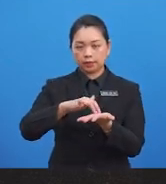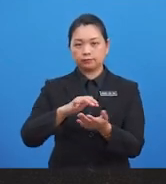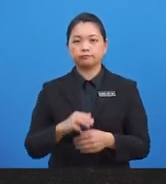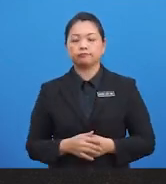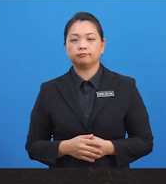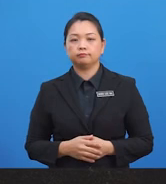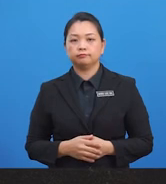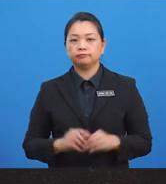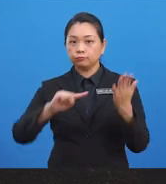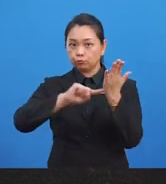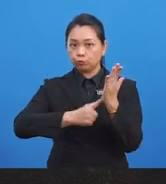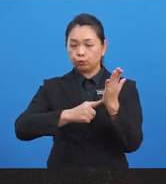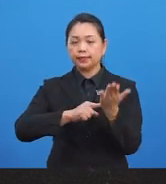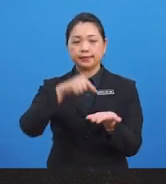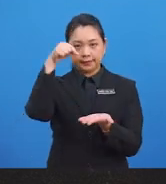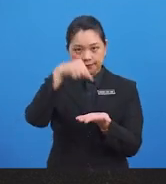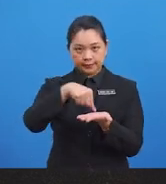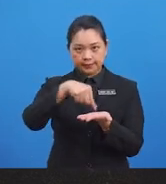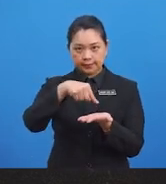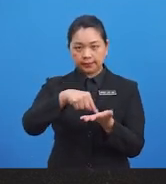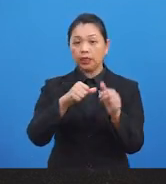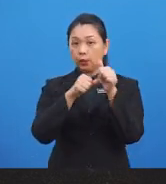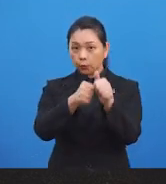Mula-mula, tekan simbol pengamiran.